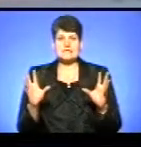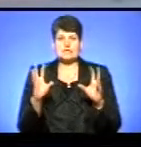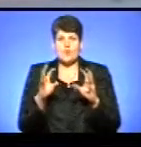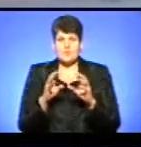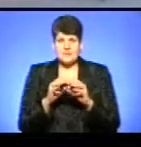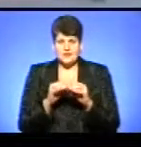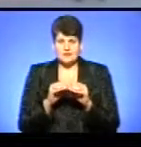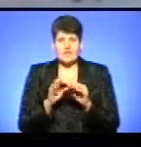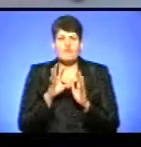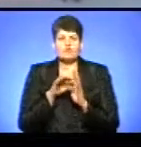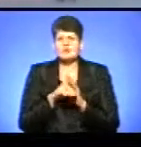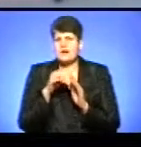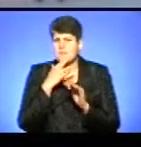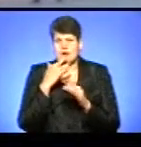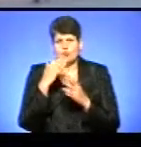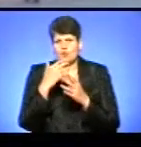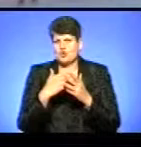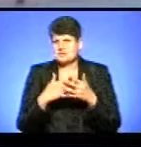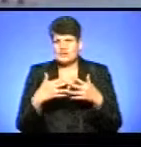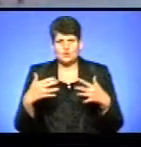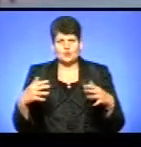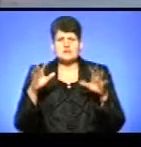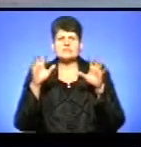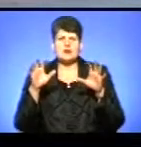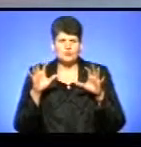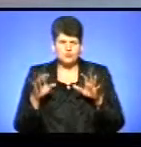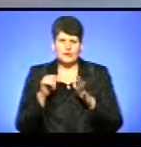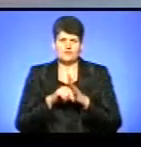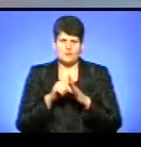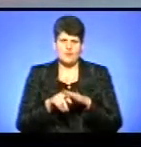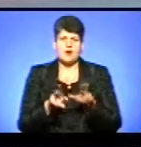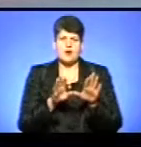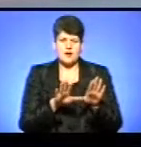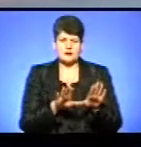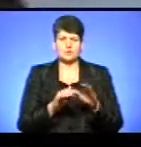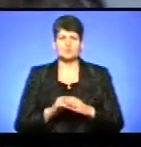багато процедур, як законодавчого характеру,